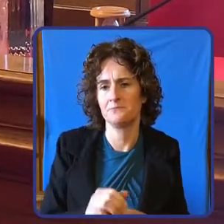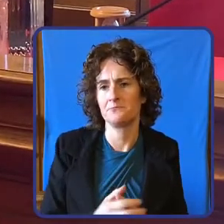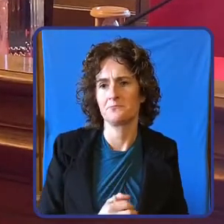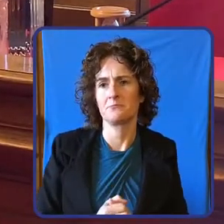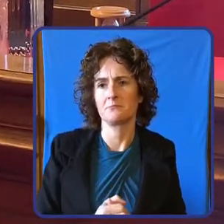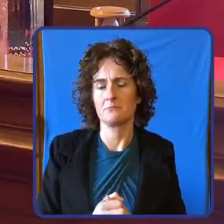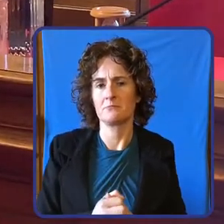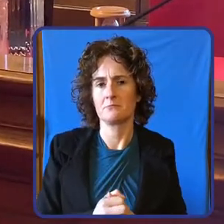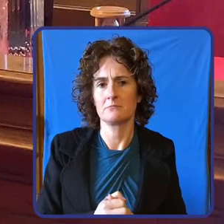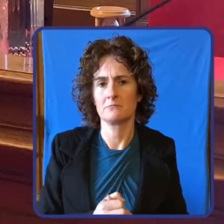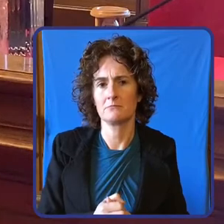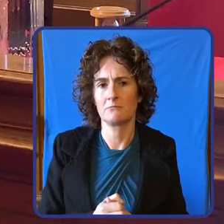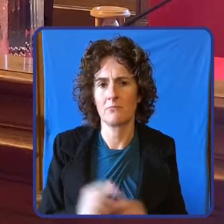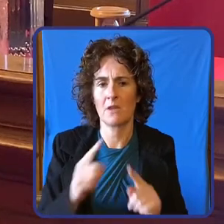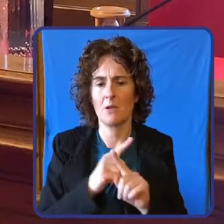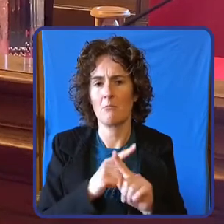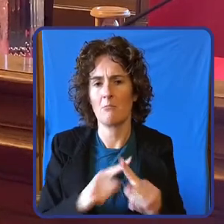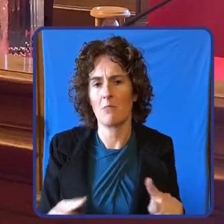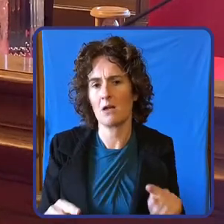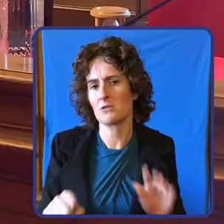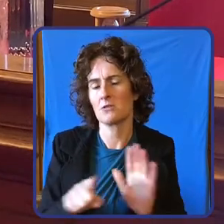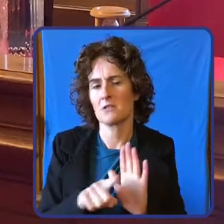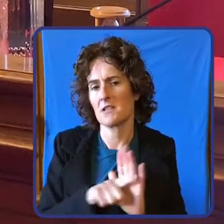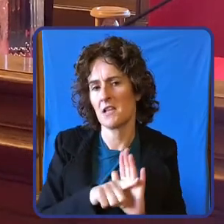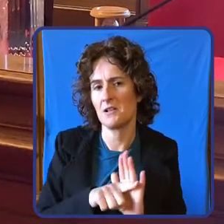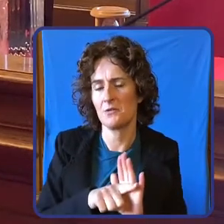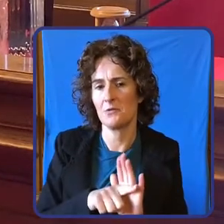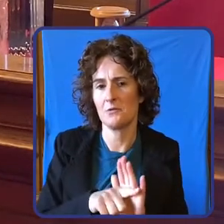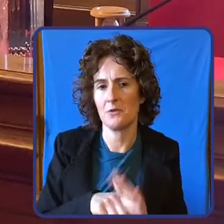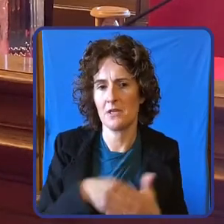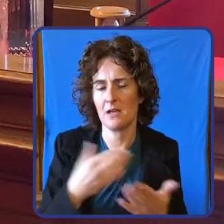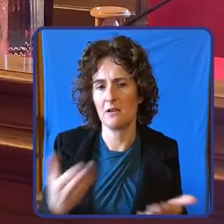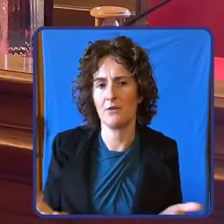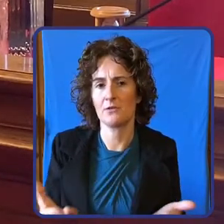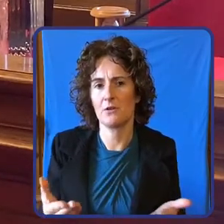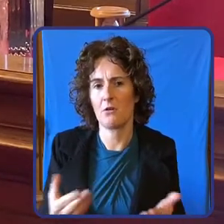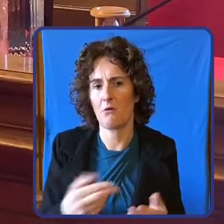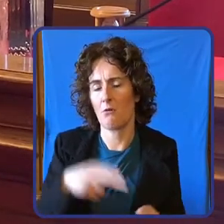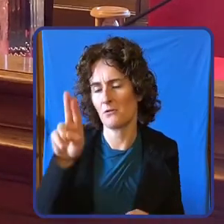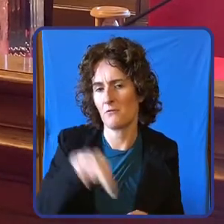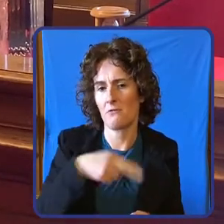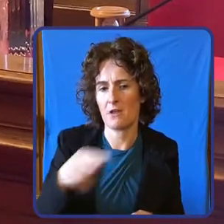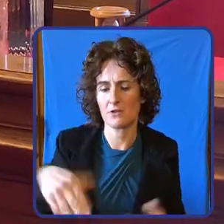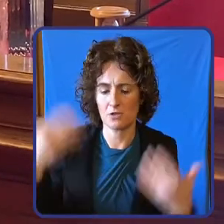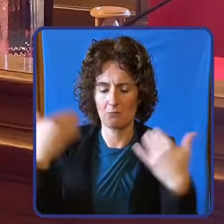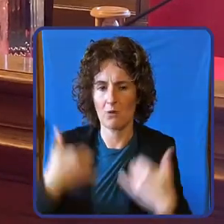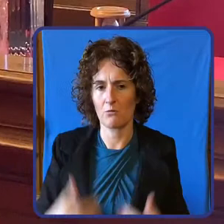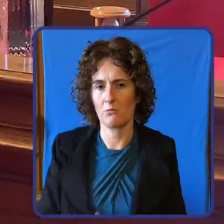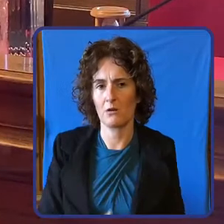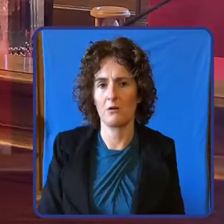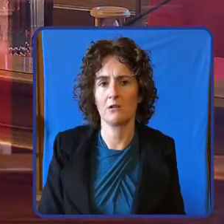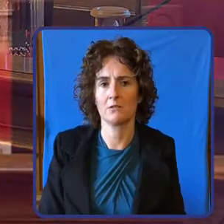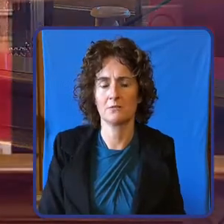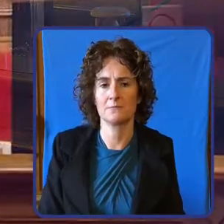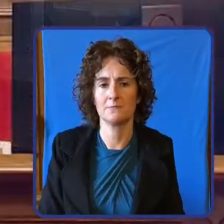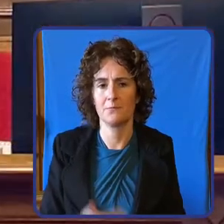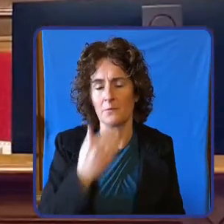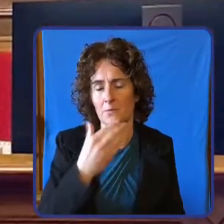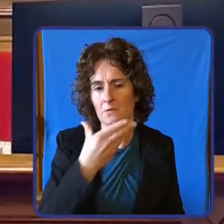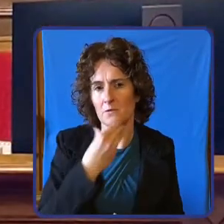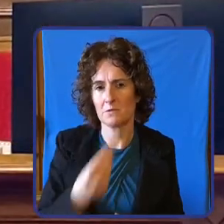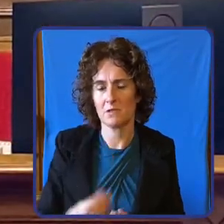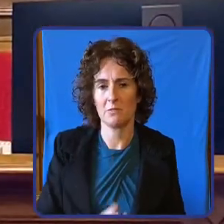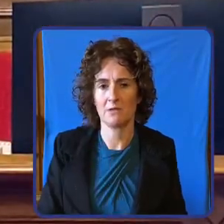Csak lehet, hogy kicsit más az előjel, vagy ahogy festik magukat. Ennyit akartam csak hozzászólni. Köszönöm